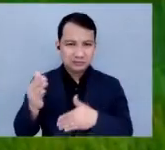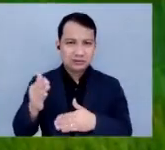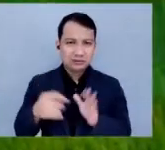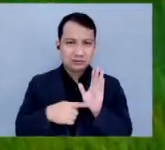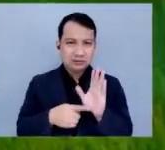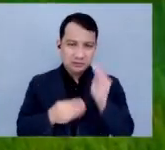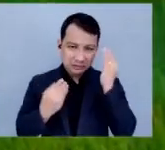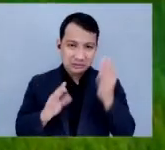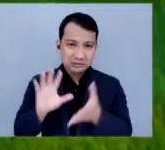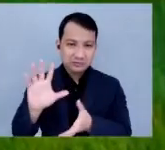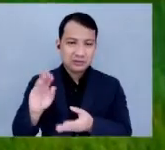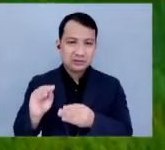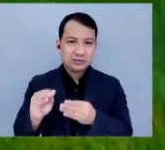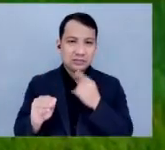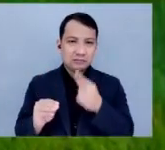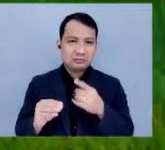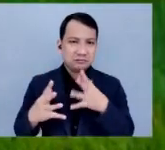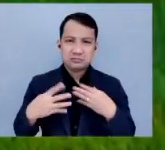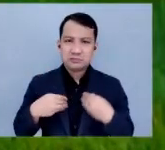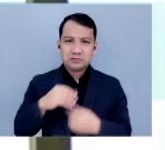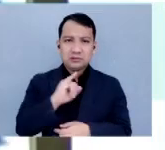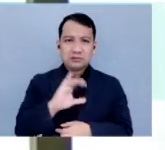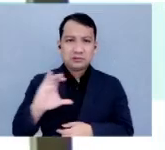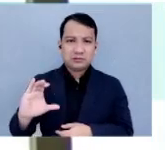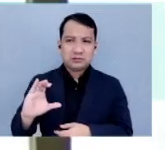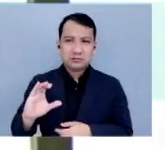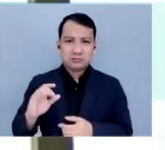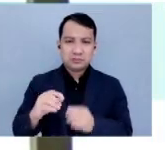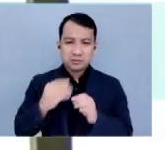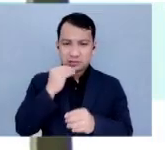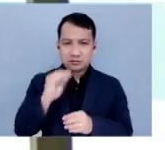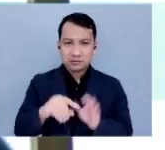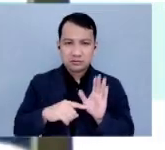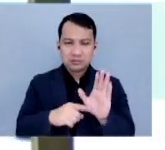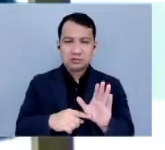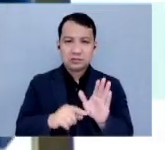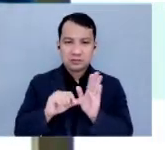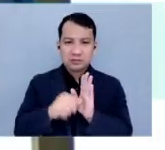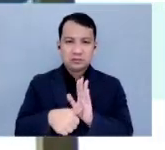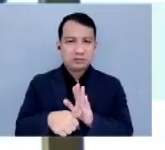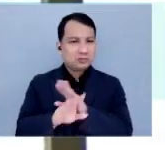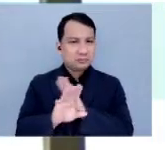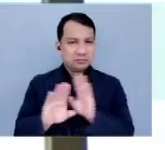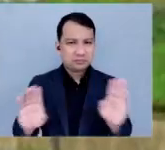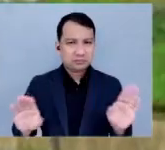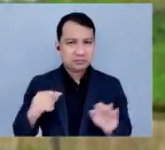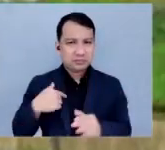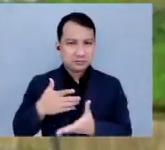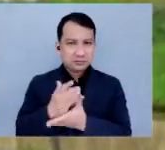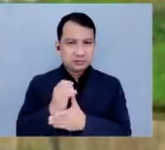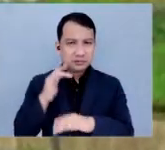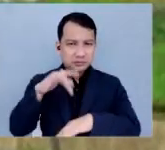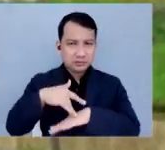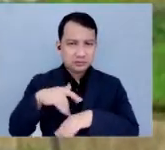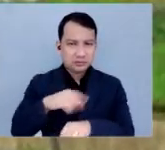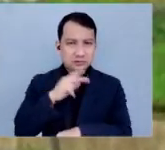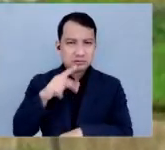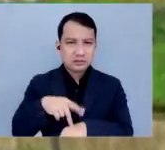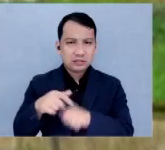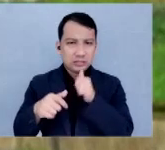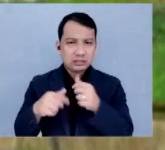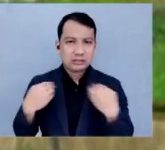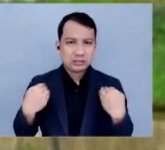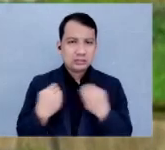arrest ang International Criminal Court laban sa kanya. Pero iginit niya ulit na wala silang karapatang manghimasok dahil hindi na miyembro ang Pilipinas